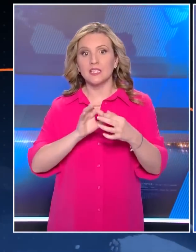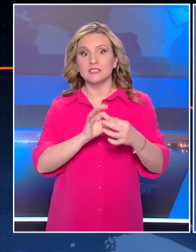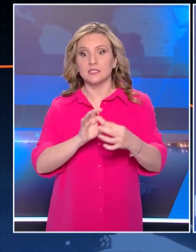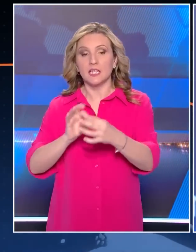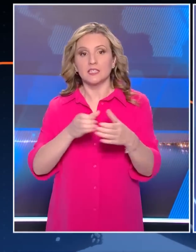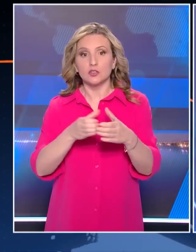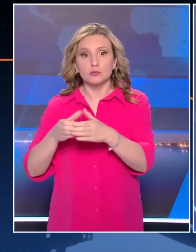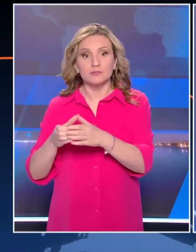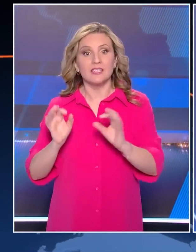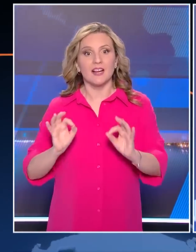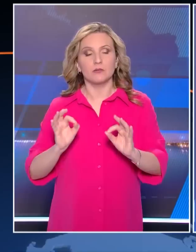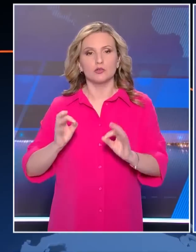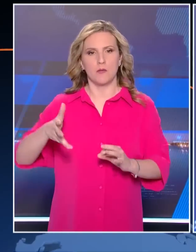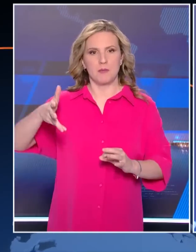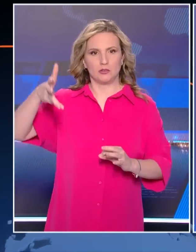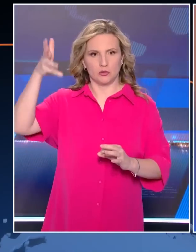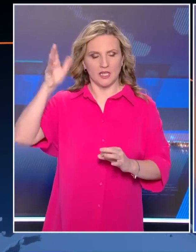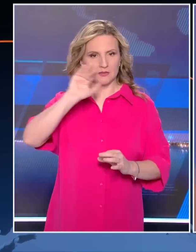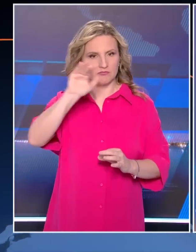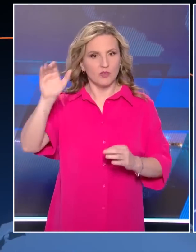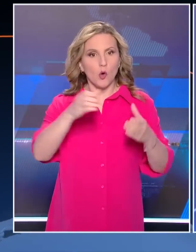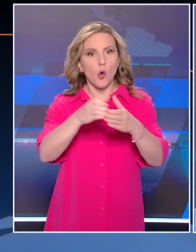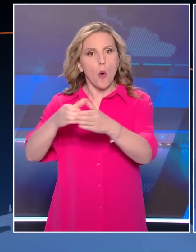Υπότιτλοι AUTHORWAVE